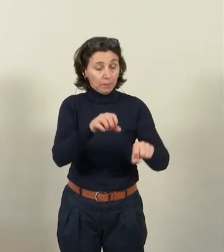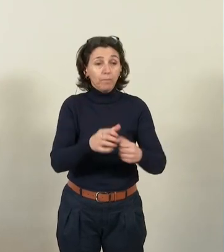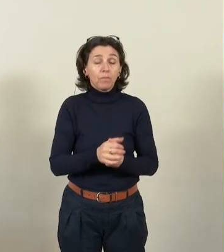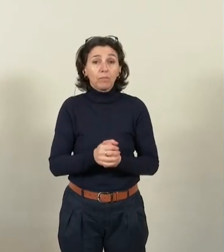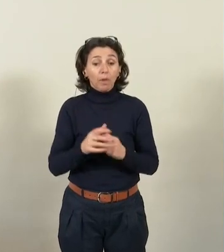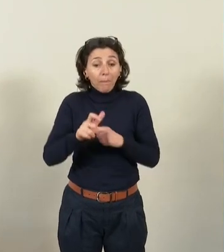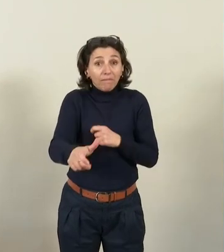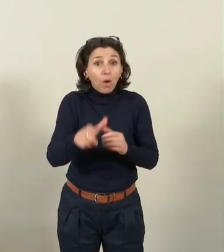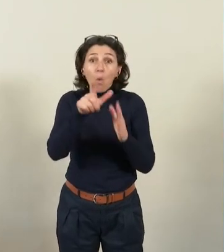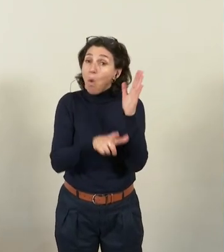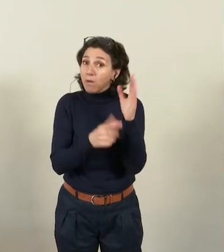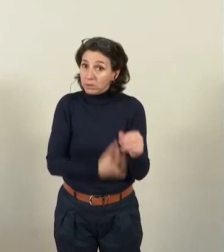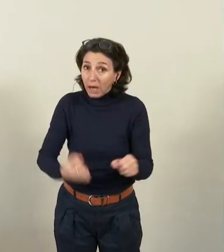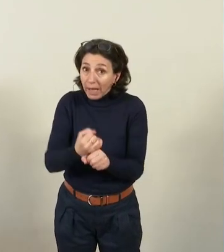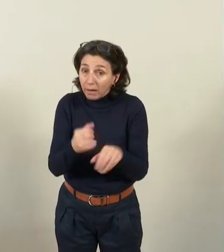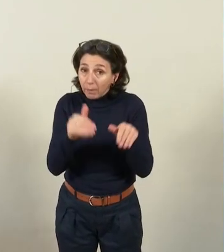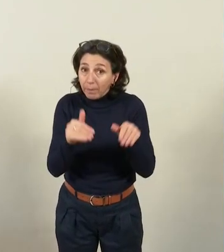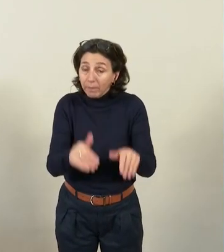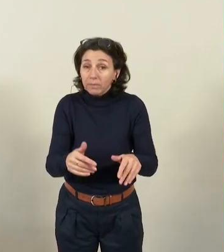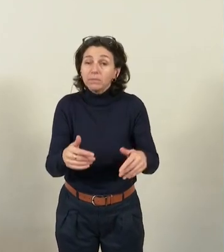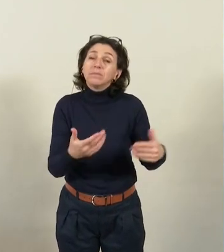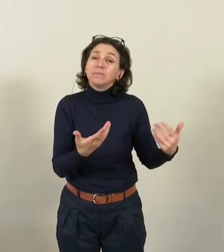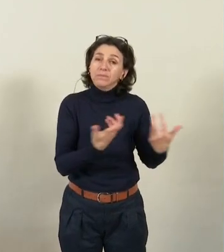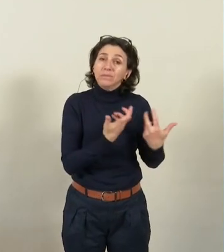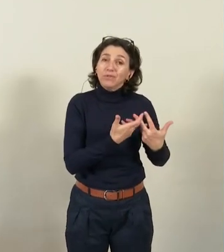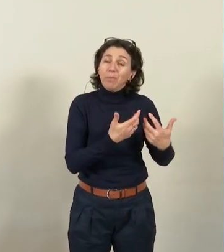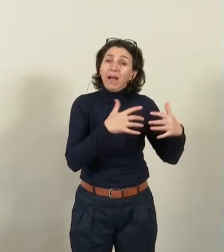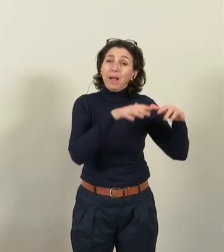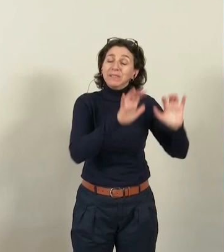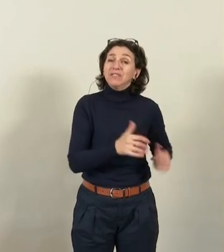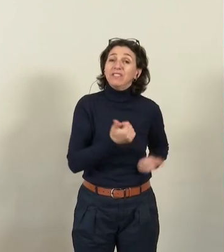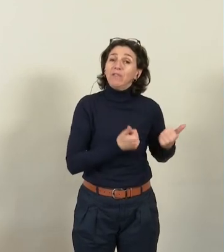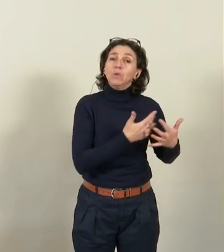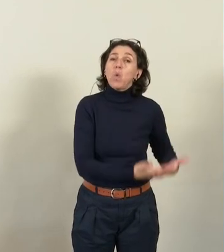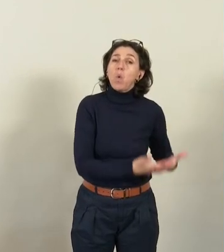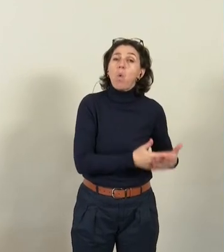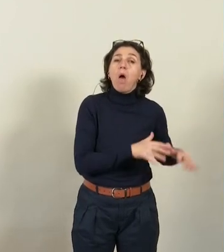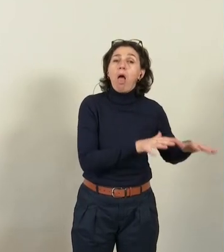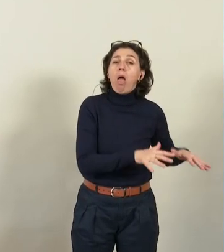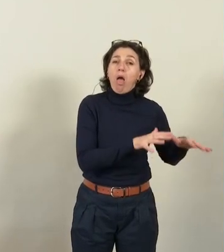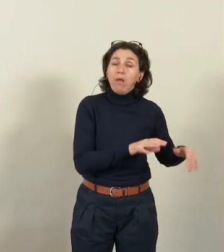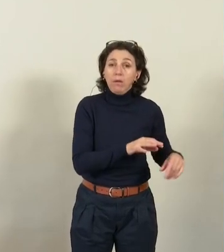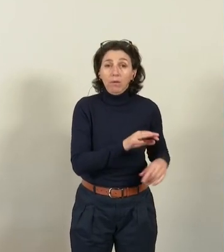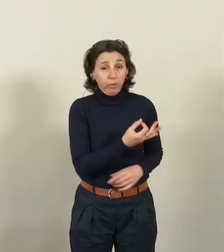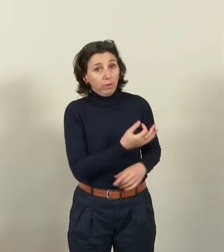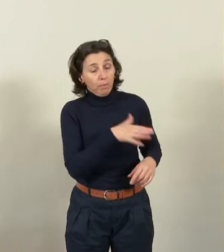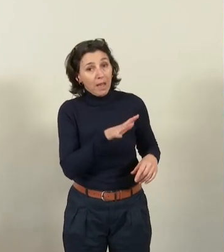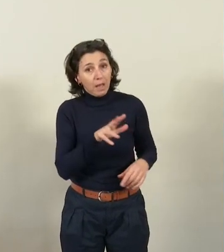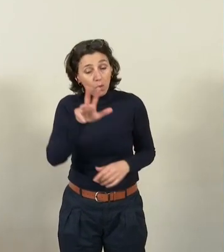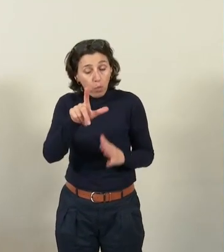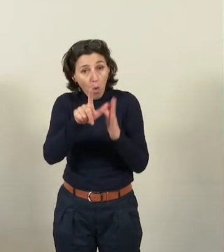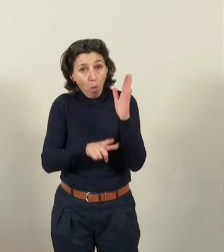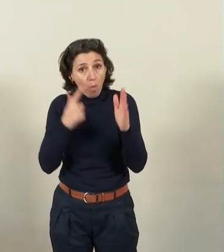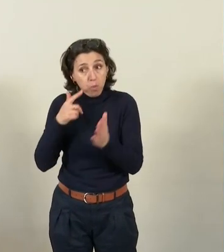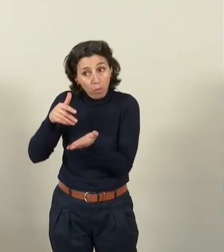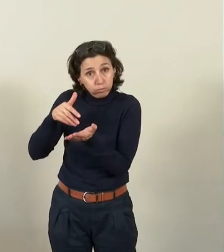voilà par rapport à ce qui est en fait de l'usine à gaz on constate que faire trois lois pour favoriser les